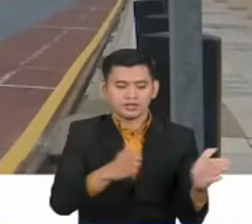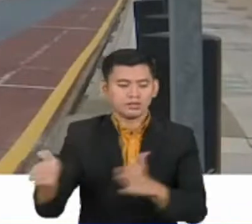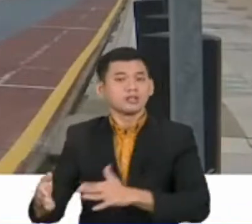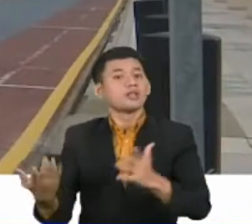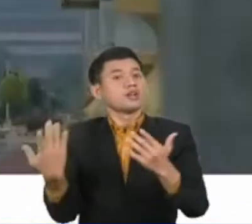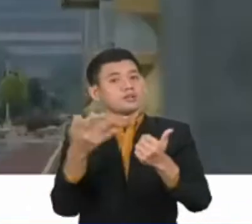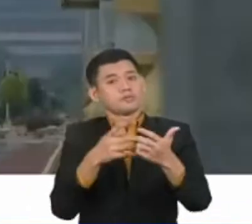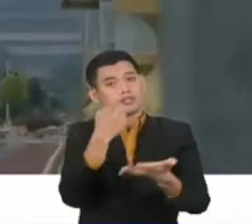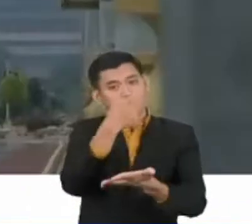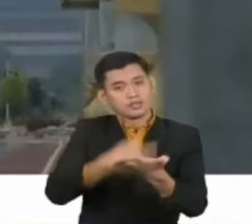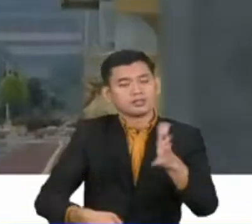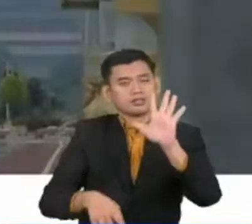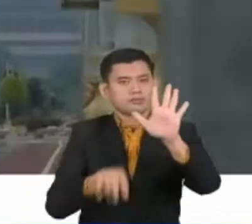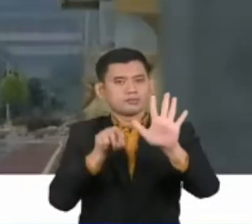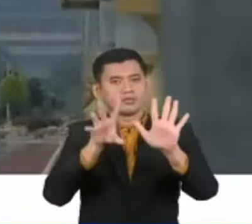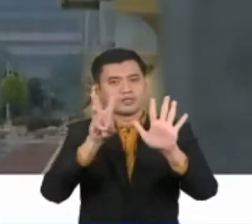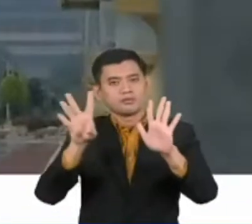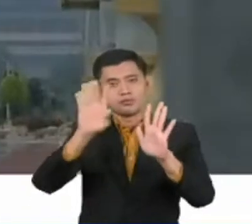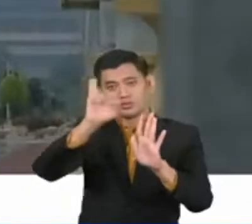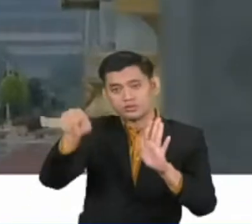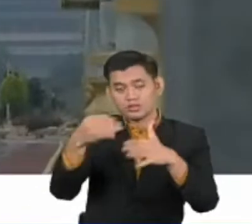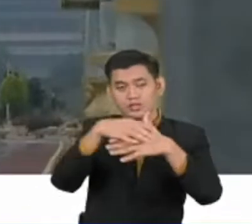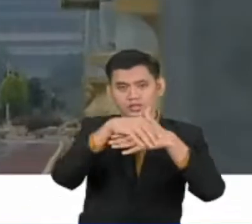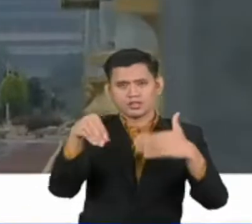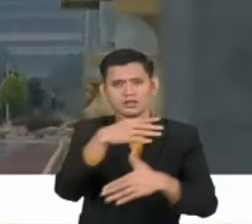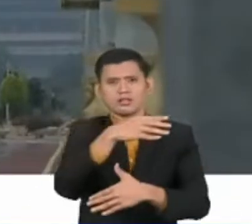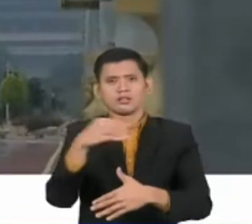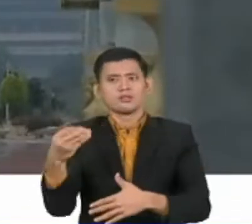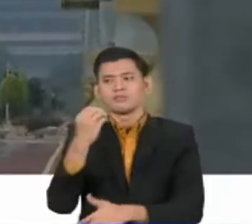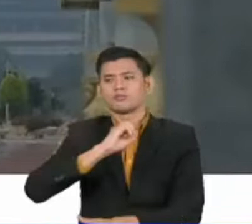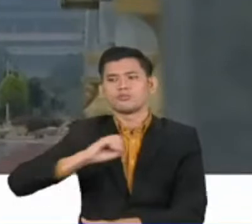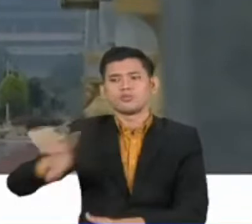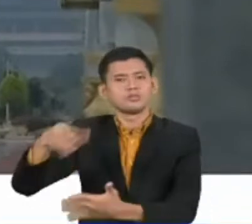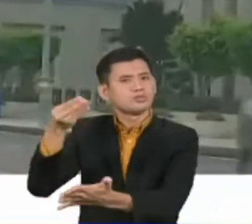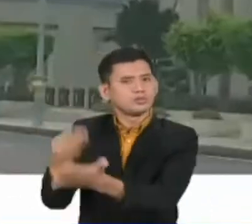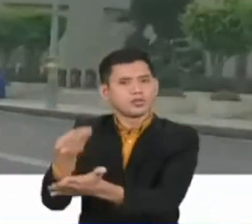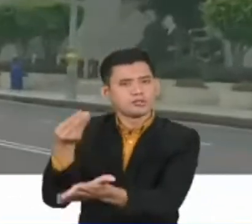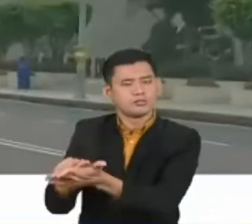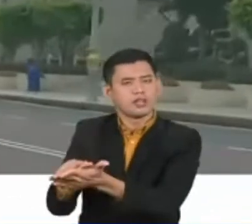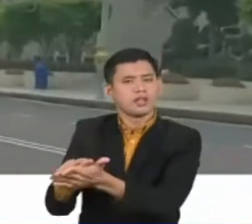RM5.63 juta dan 1 kes pembaziran bernilai